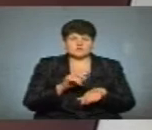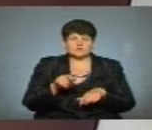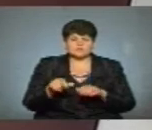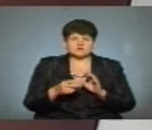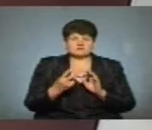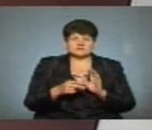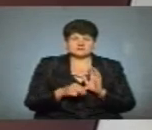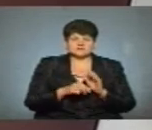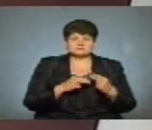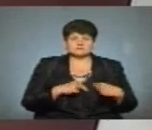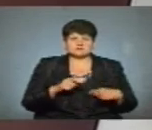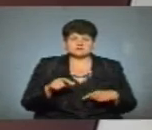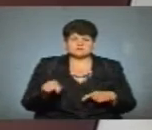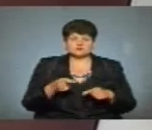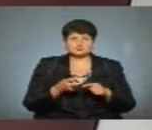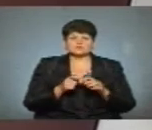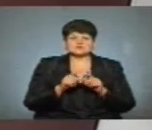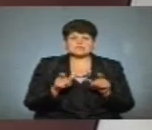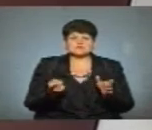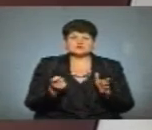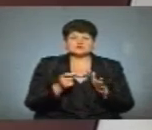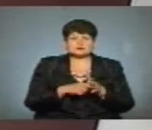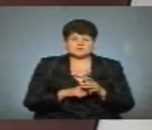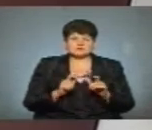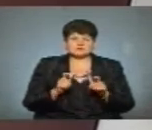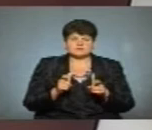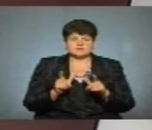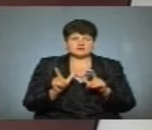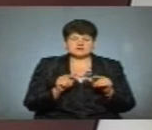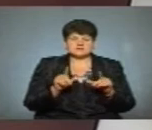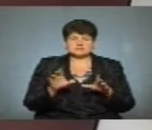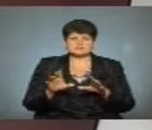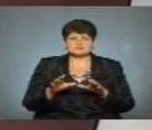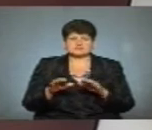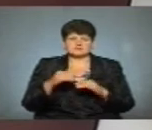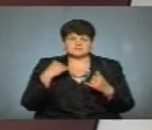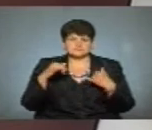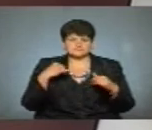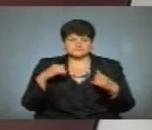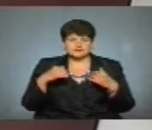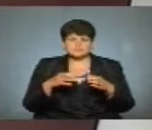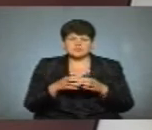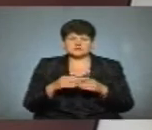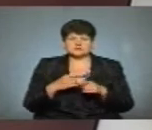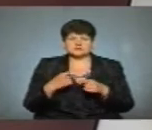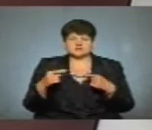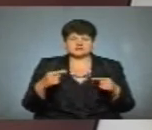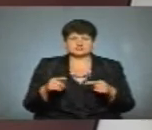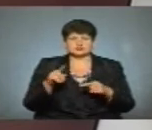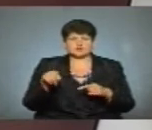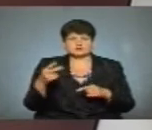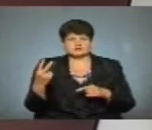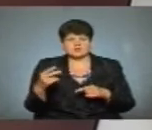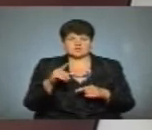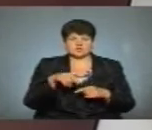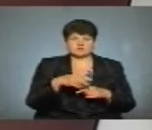26 працівників. Цю станцію закрили на карантин. На виклики їздять бригади з двох інших тернопільських станцій швидкої – №2 та 3, що